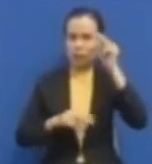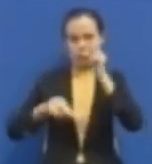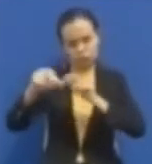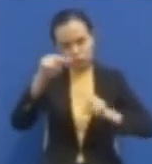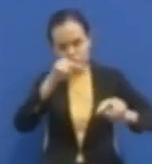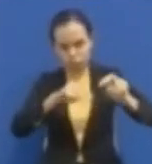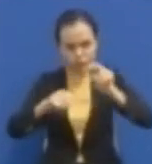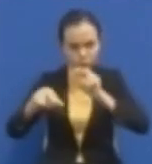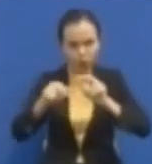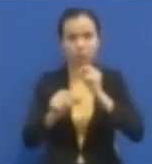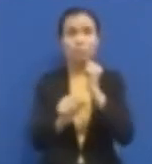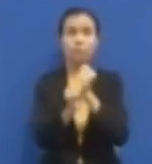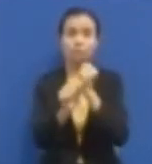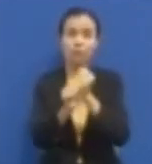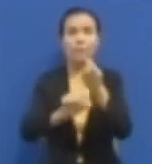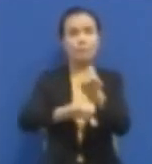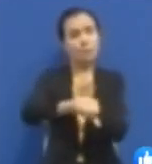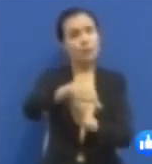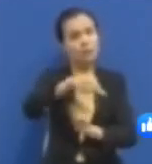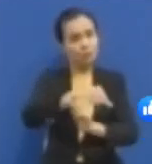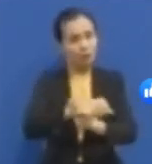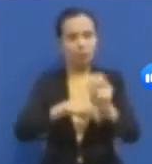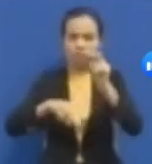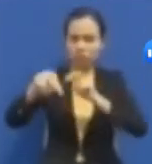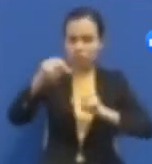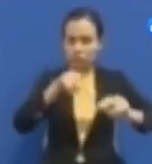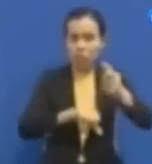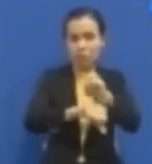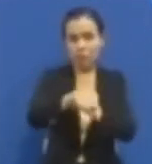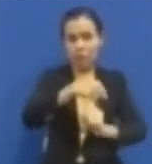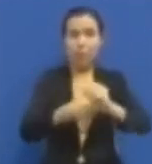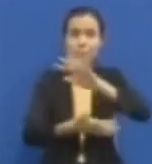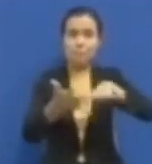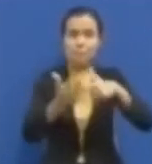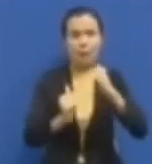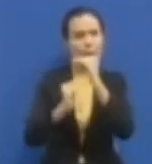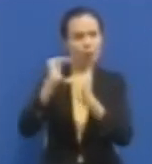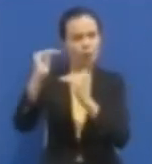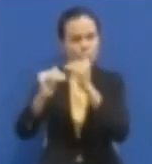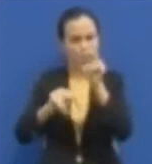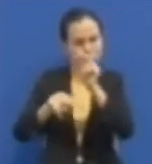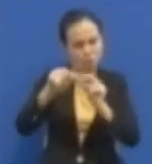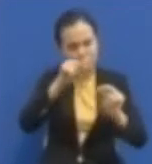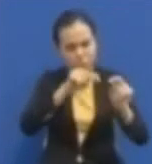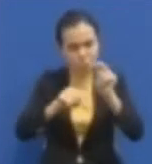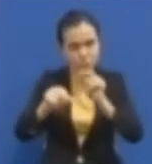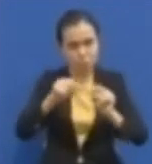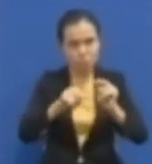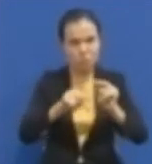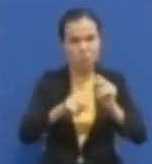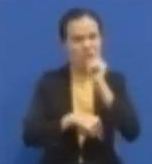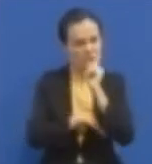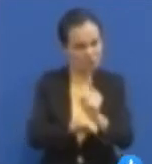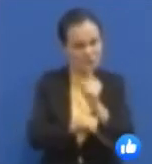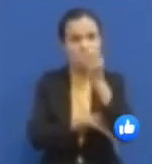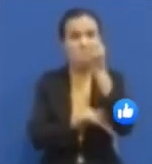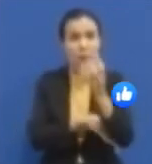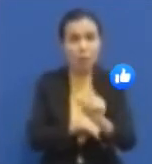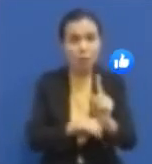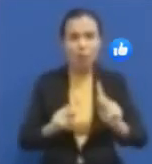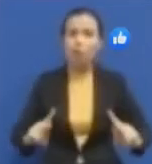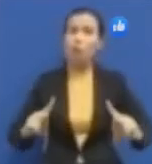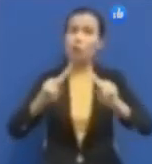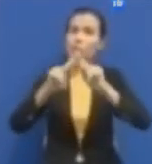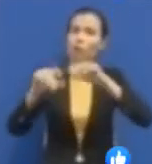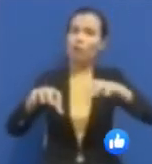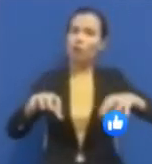ปฏิบัติควรจะต้องกำกับการปฏิบัติแผนปฏิรูปให้มากกว่านี้และให้จริงจังกว่านี้เพื่อให้กระทรวงและส่วนรา